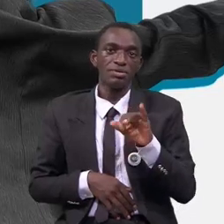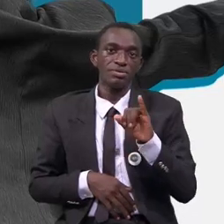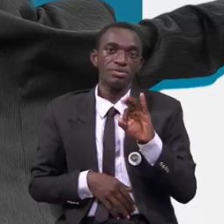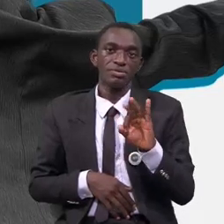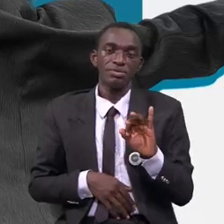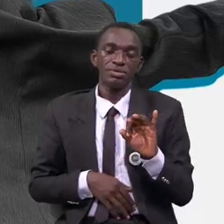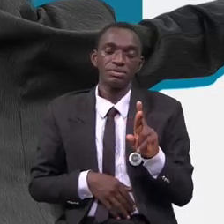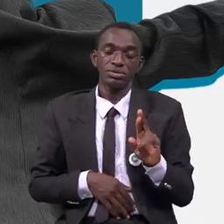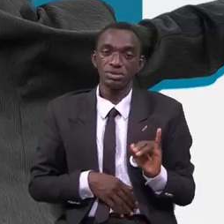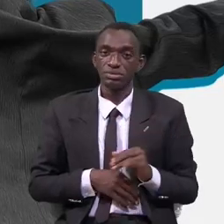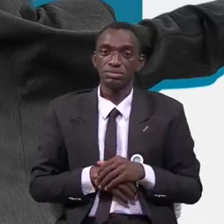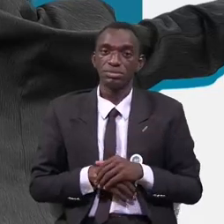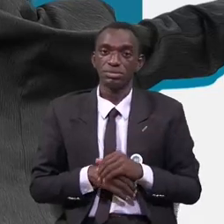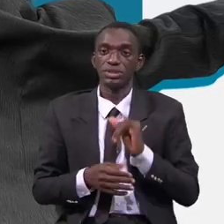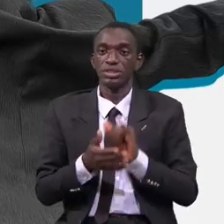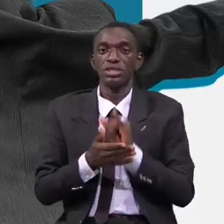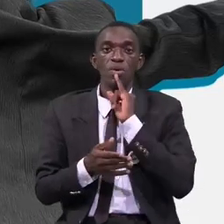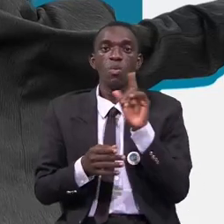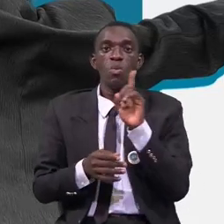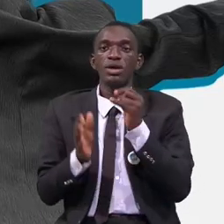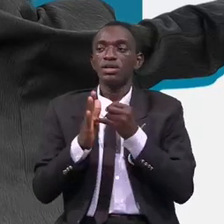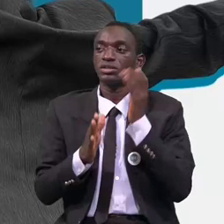bon c'est là o ça va